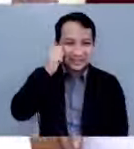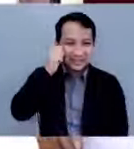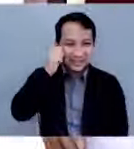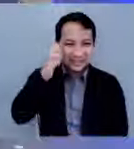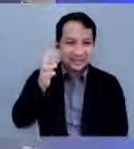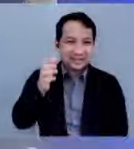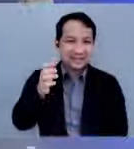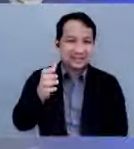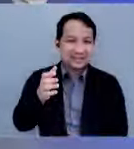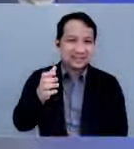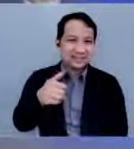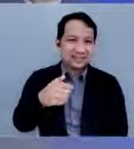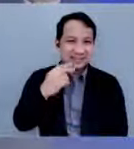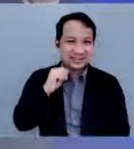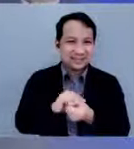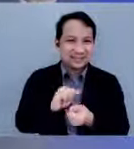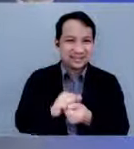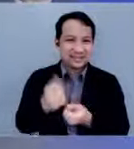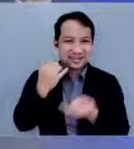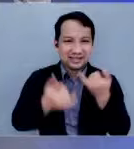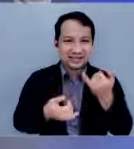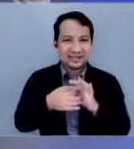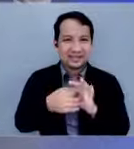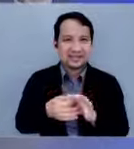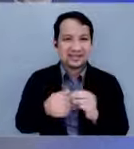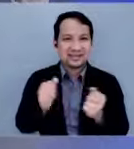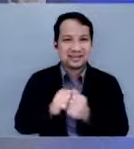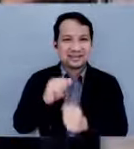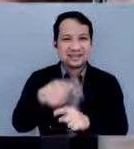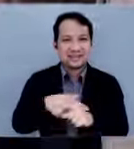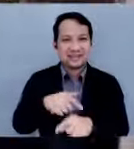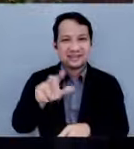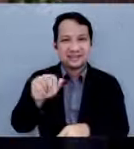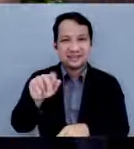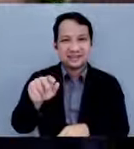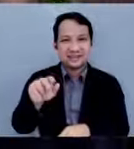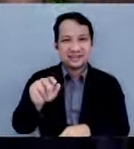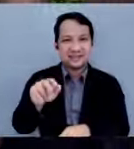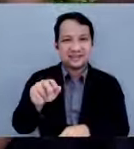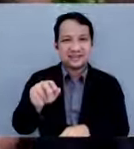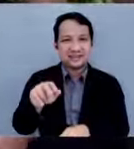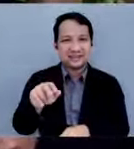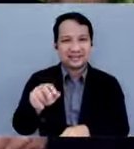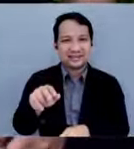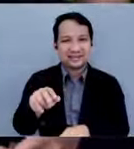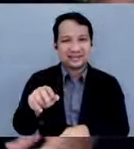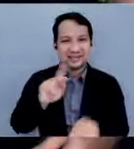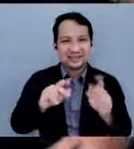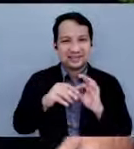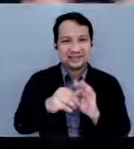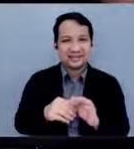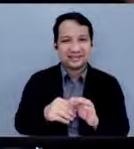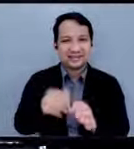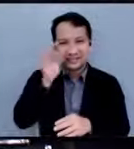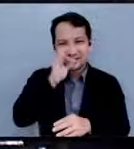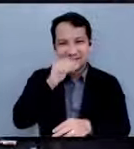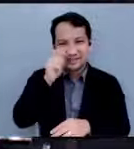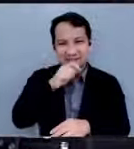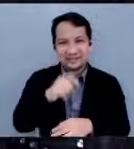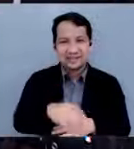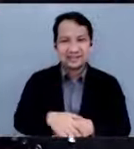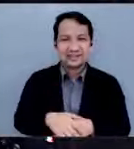Galiha and Comedy Crew, please invite all of them April 13, Dubai. First time na may perform na Filipino and Tagalog. Yes.